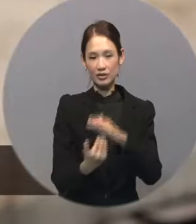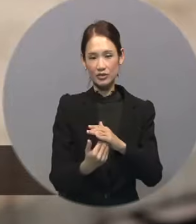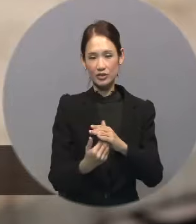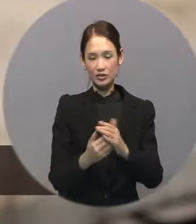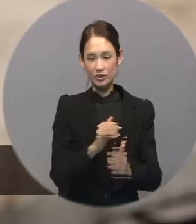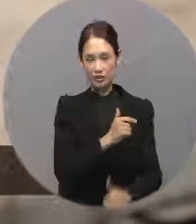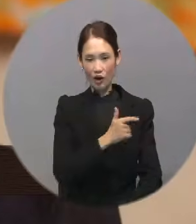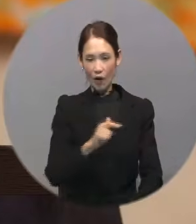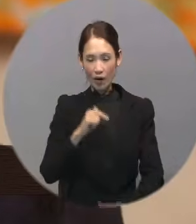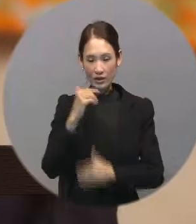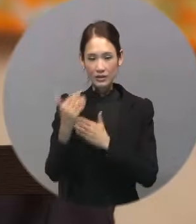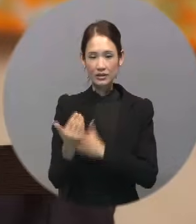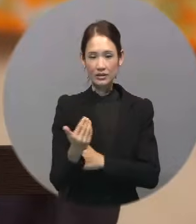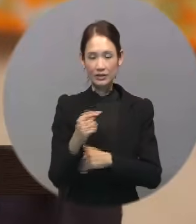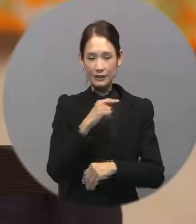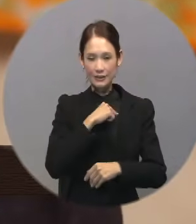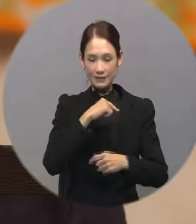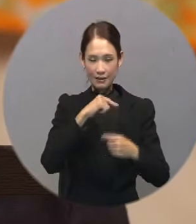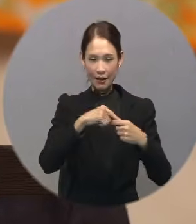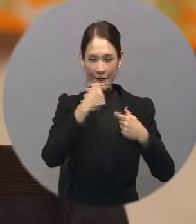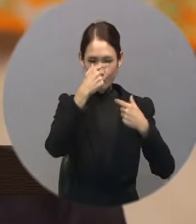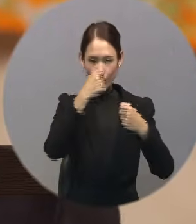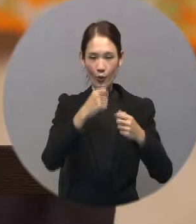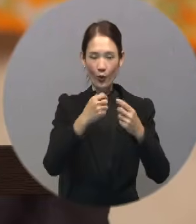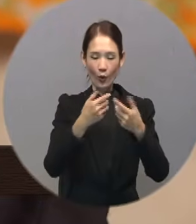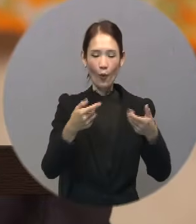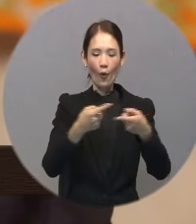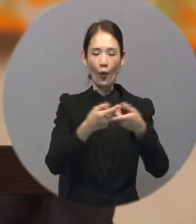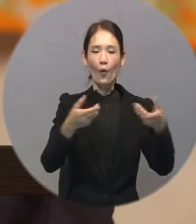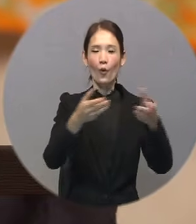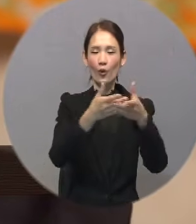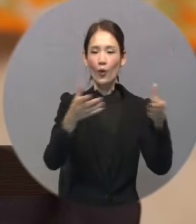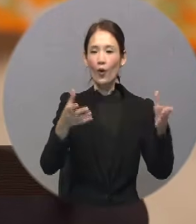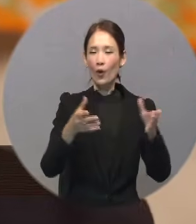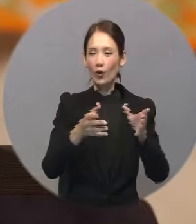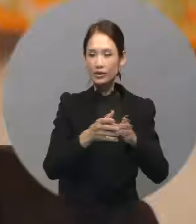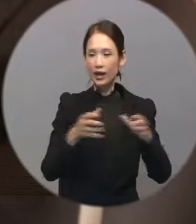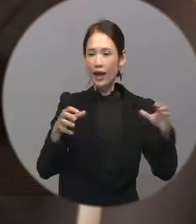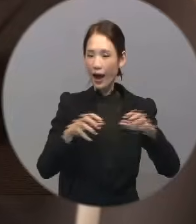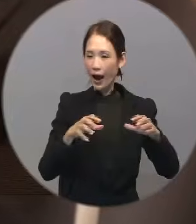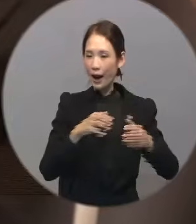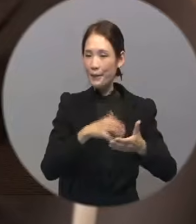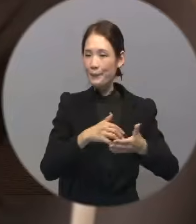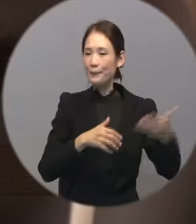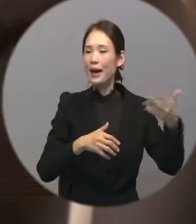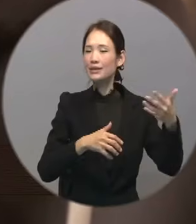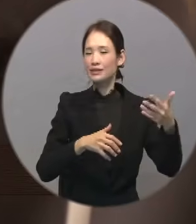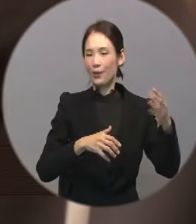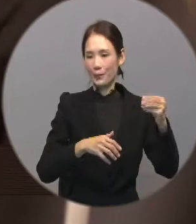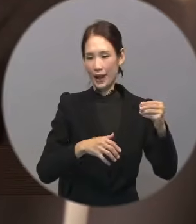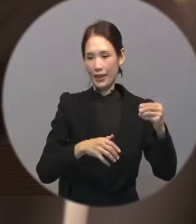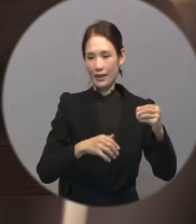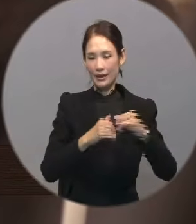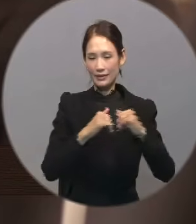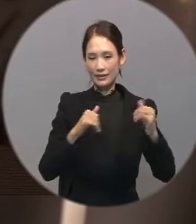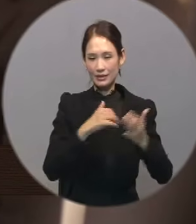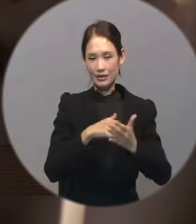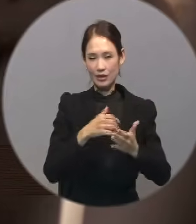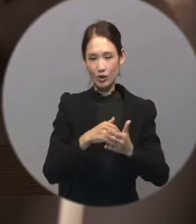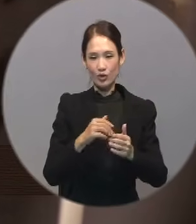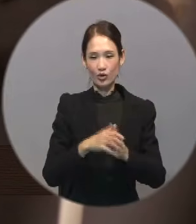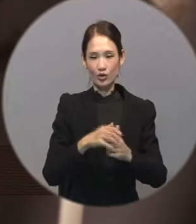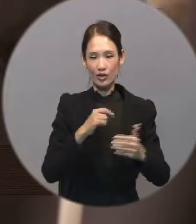그 능력의 가장 최적의 어떤 공동체 구성은 한 8천만 그런 어떤 인적 자원의 공간